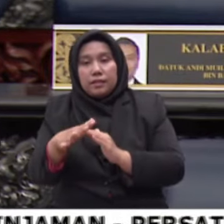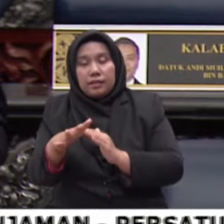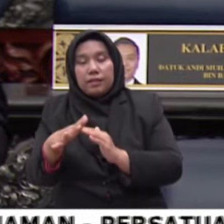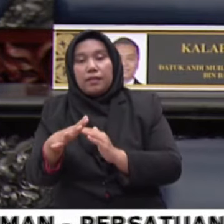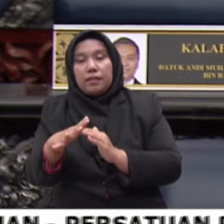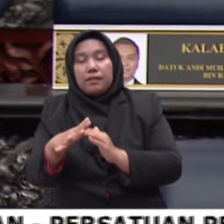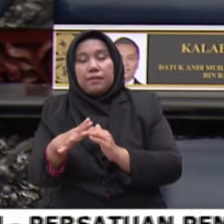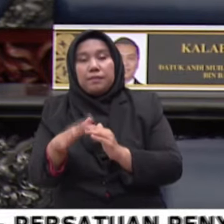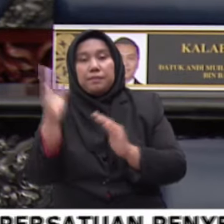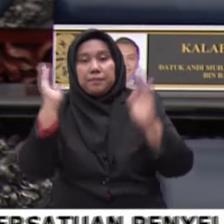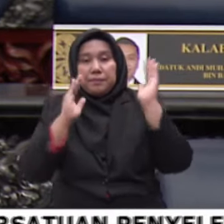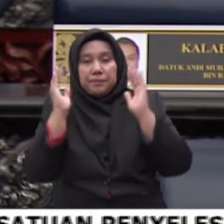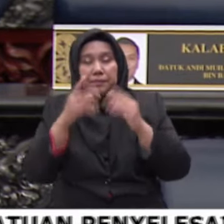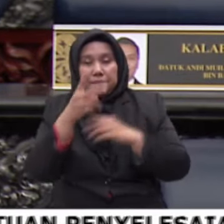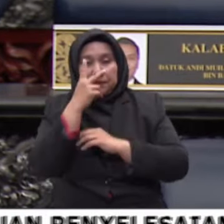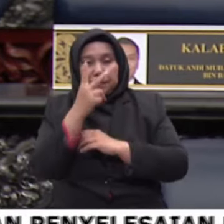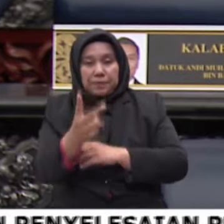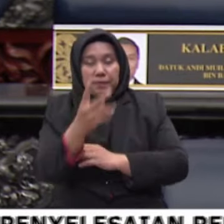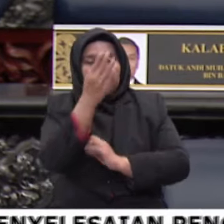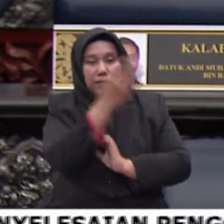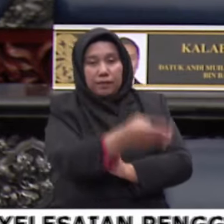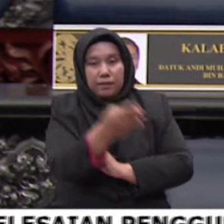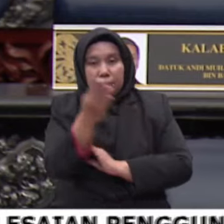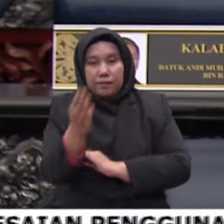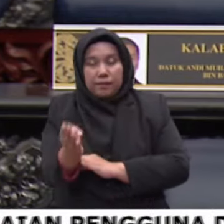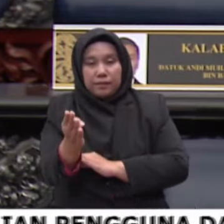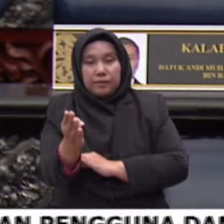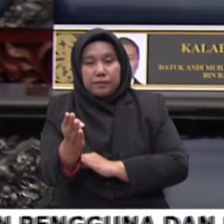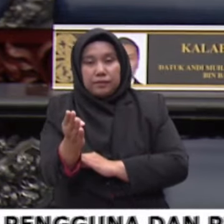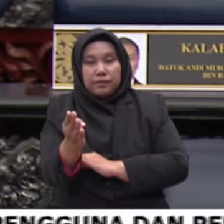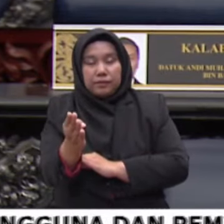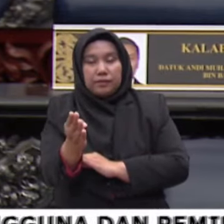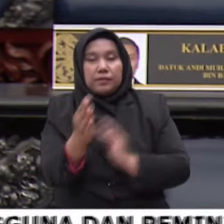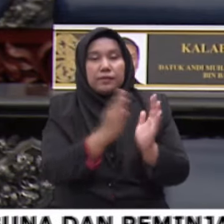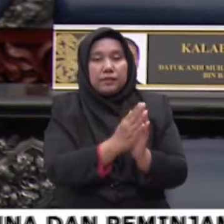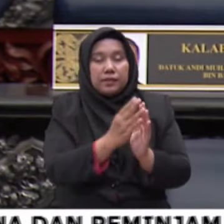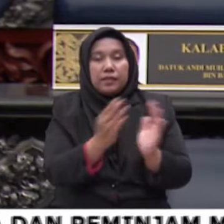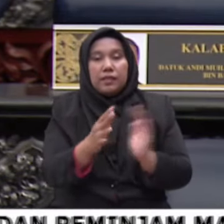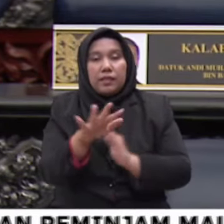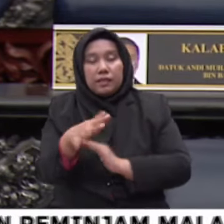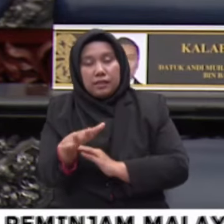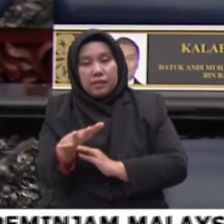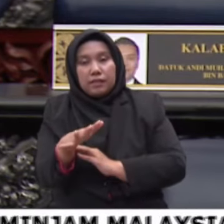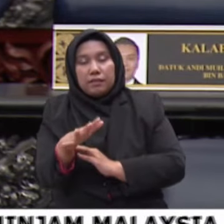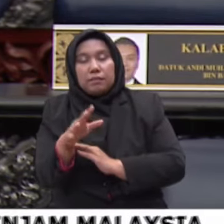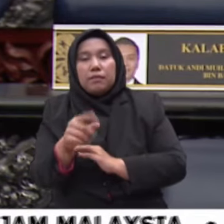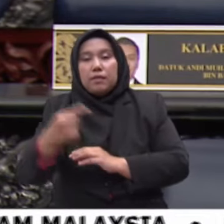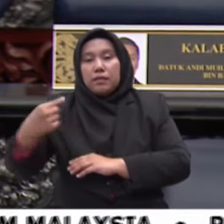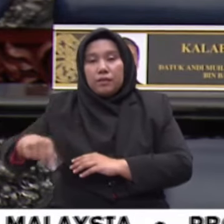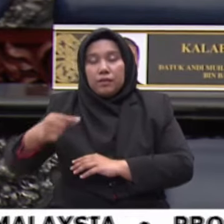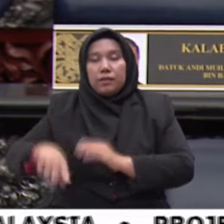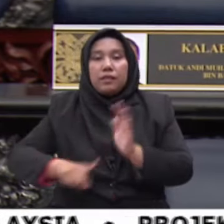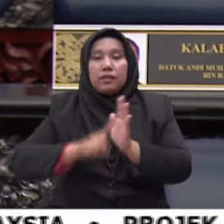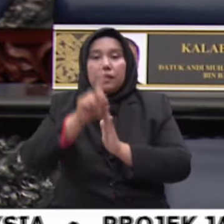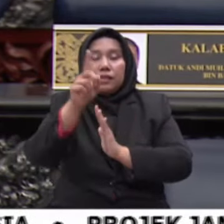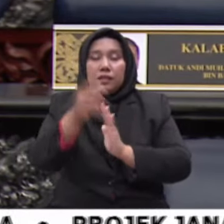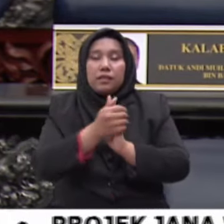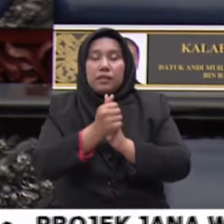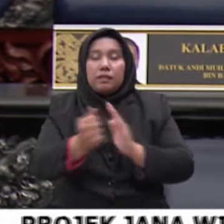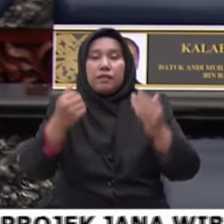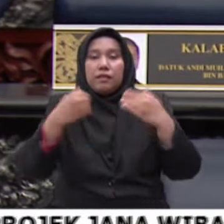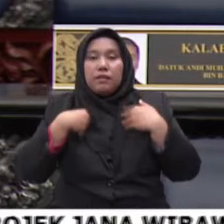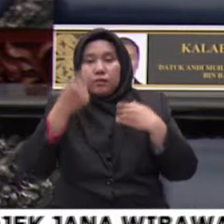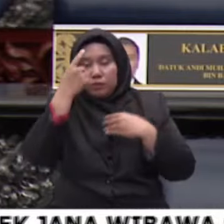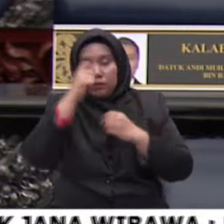Saya melihat terdapat banyak produk-produk perusahaan kecil dan sederhana berkualiti tinggi yang berpotensi untuk